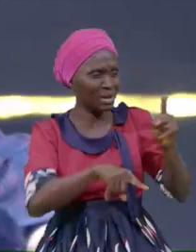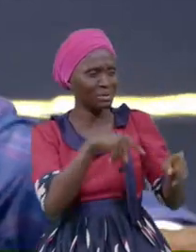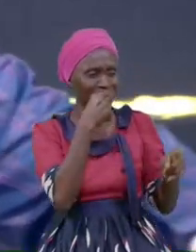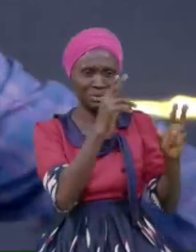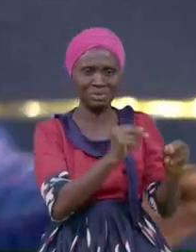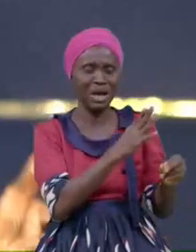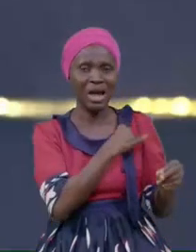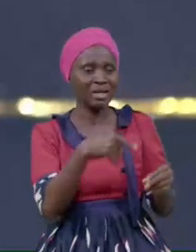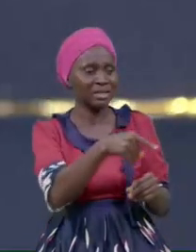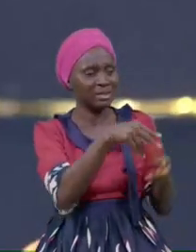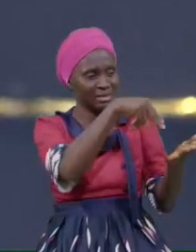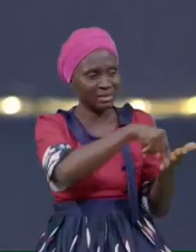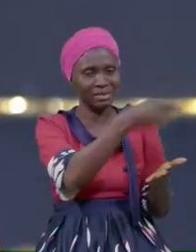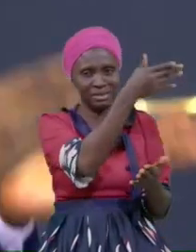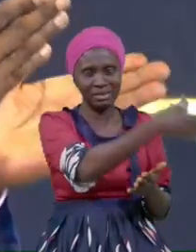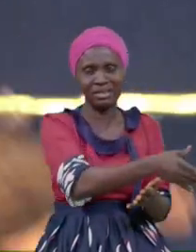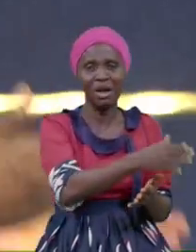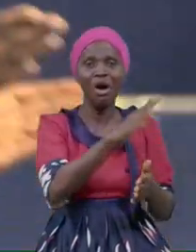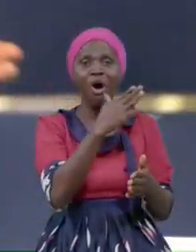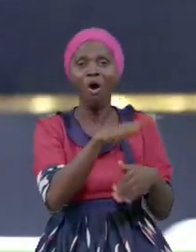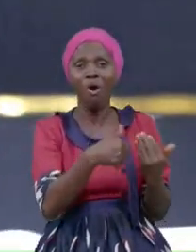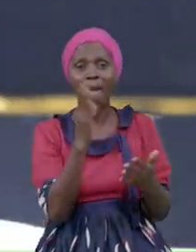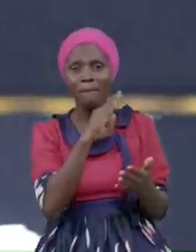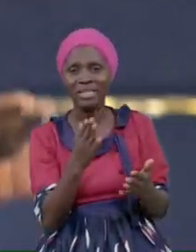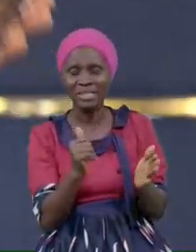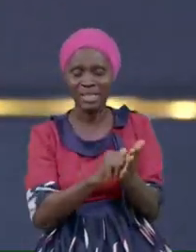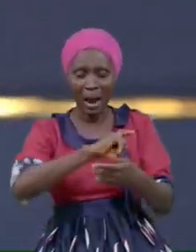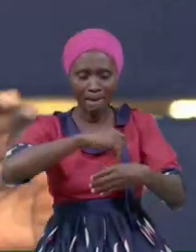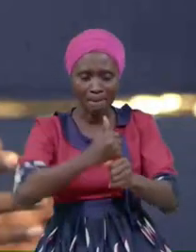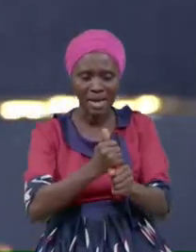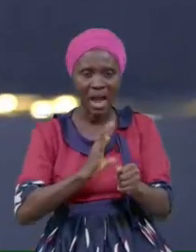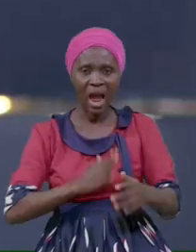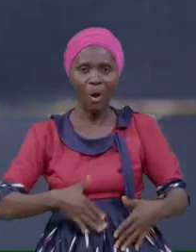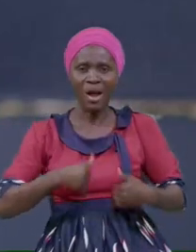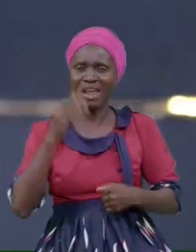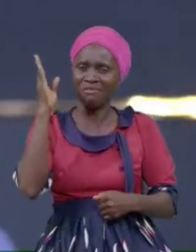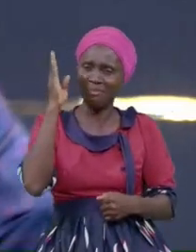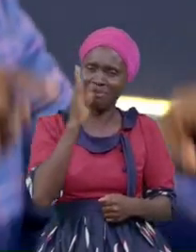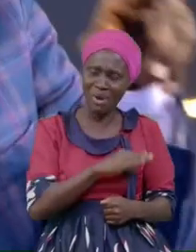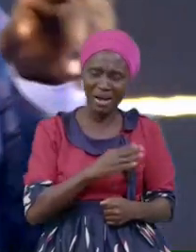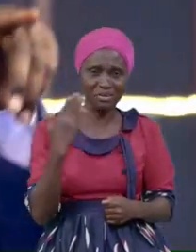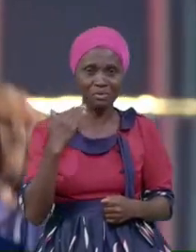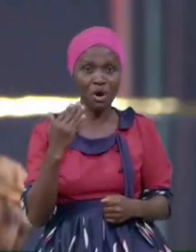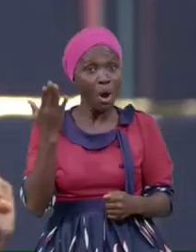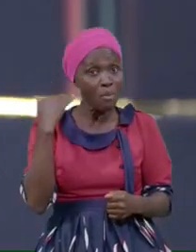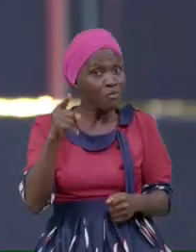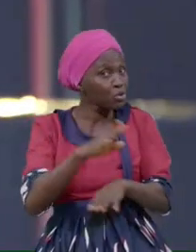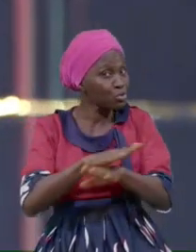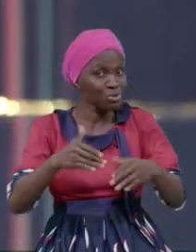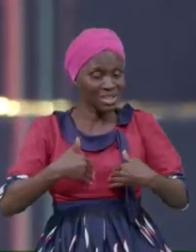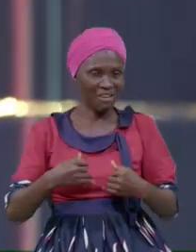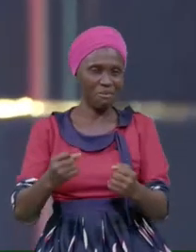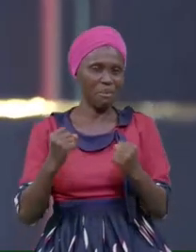vies et renversent notre vie, elles frappent à la porte et tu n'as pas le pouvoir de dire non. Et